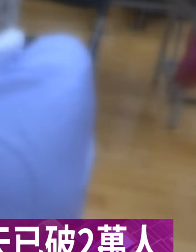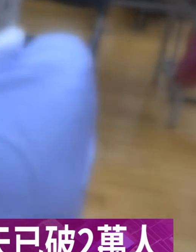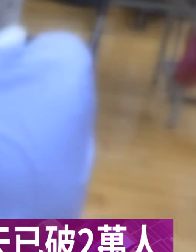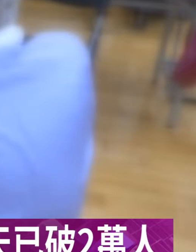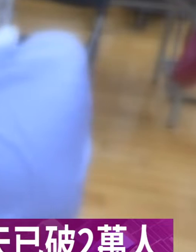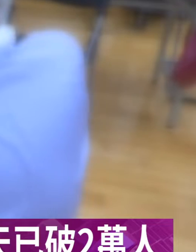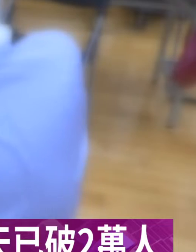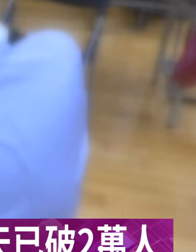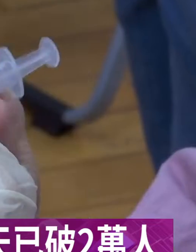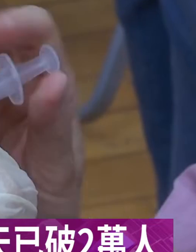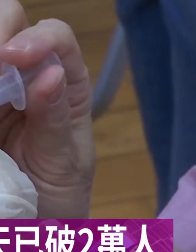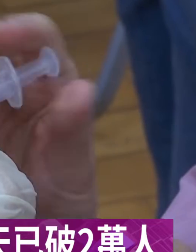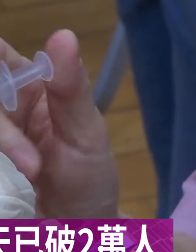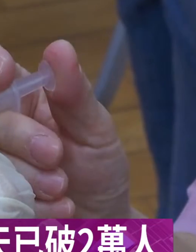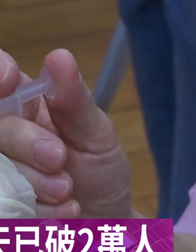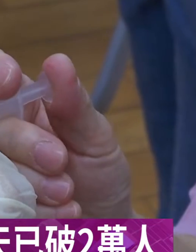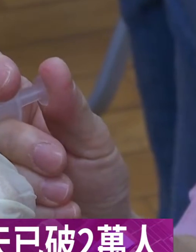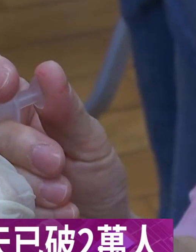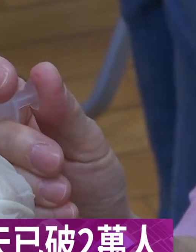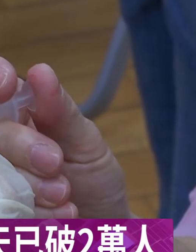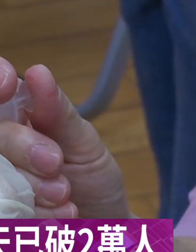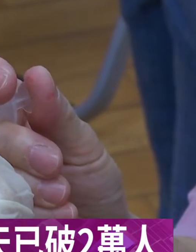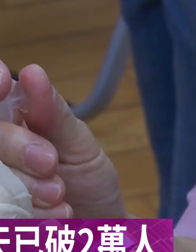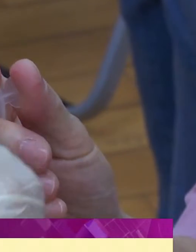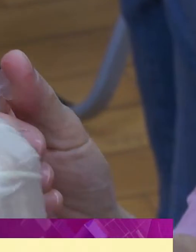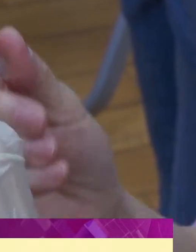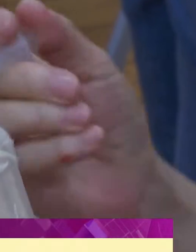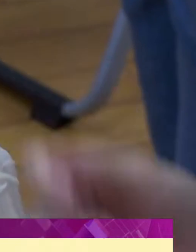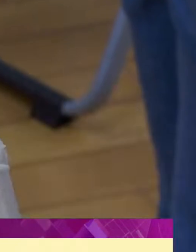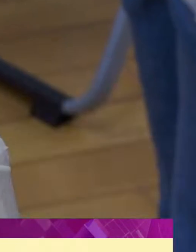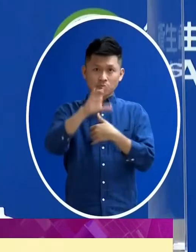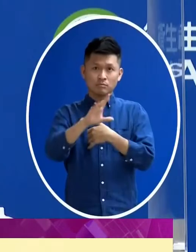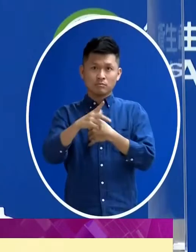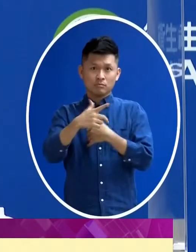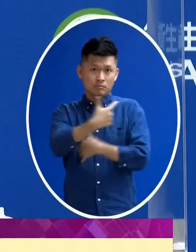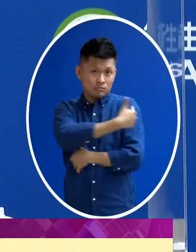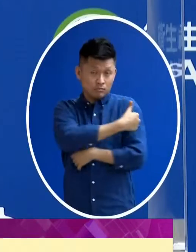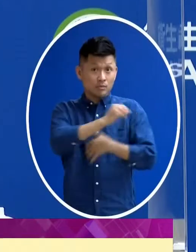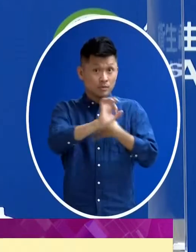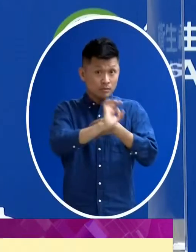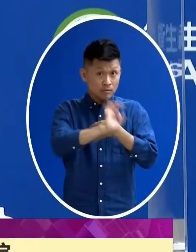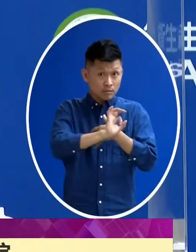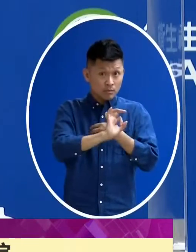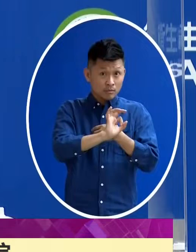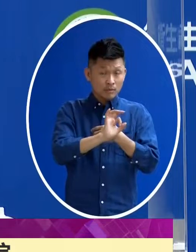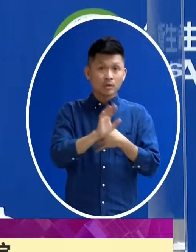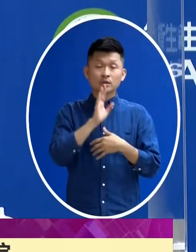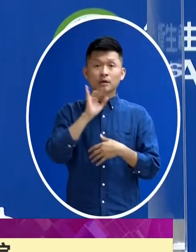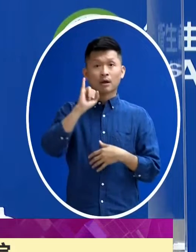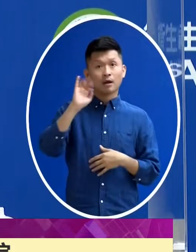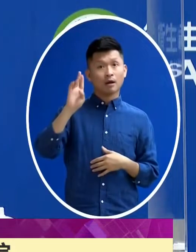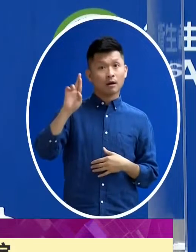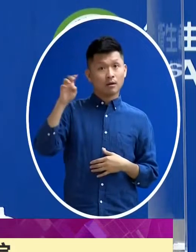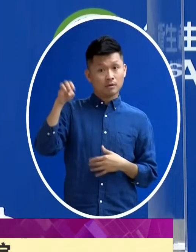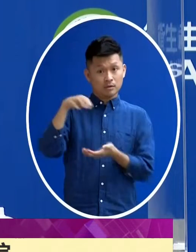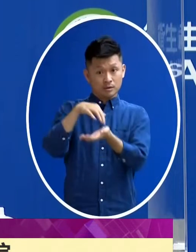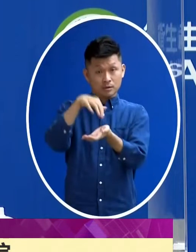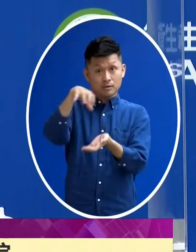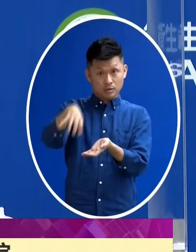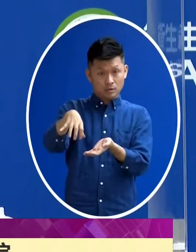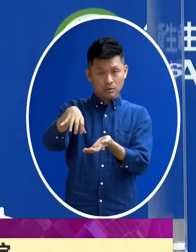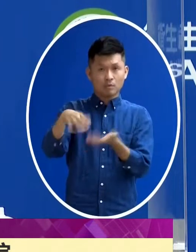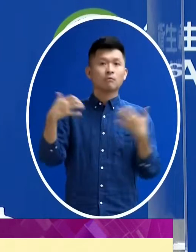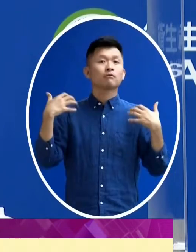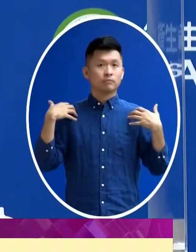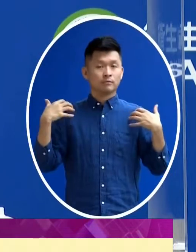正招募，下一步还有很多关卡。 受试者的招募，到时候是要有通过 IRB 的医院，来做